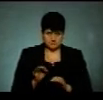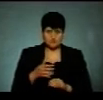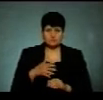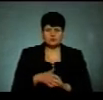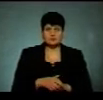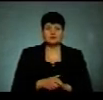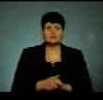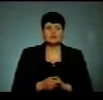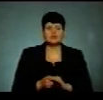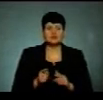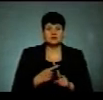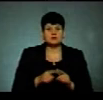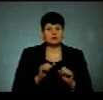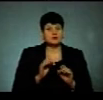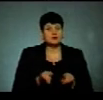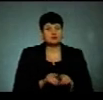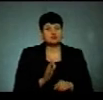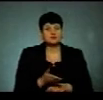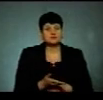почула. Чи може таке бути?